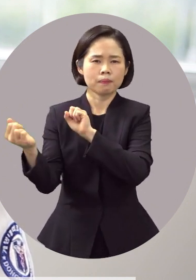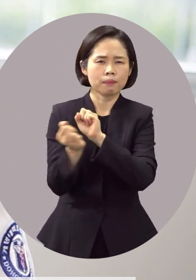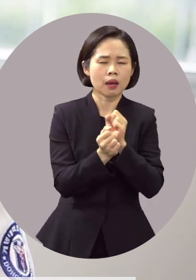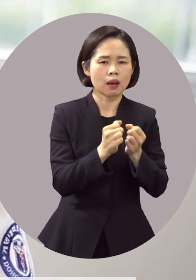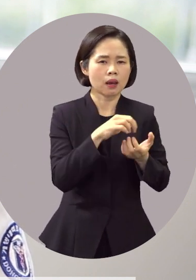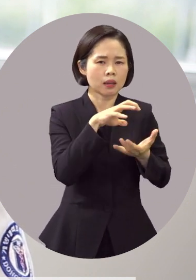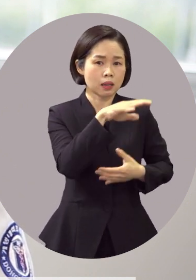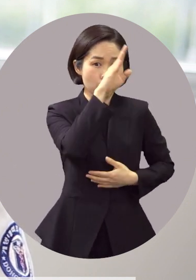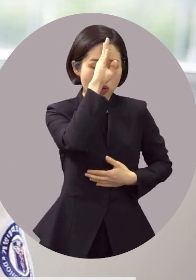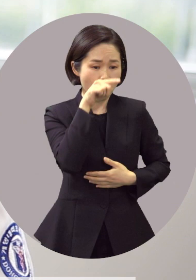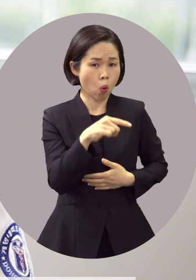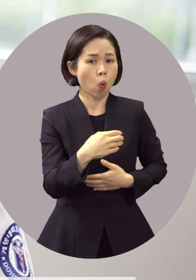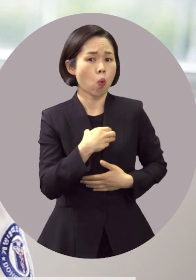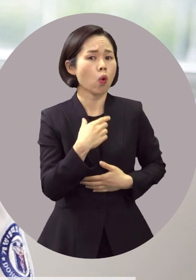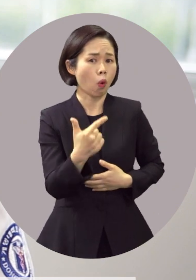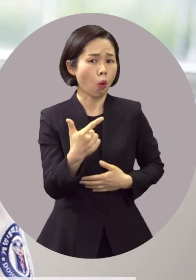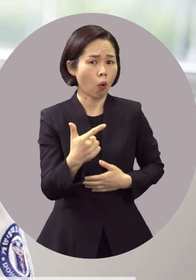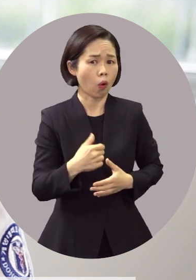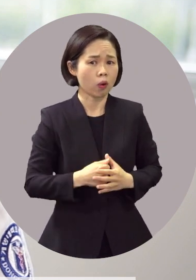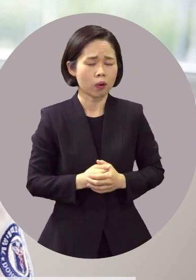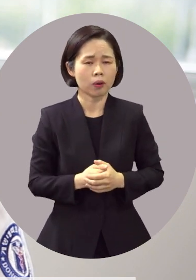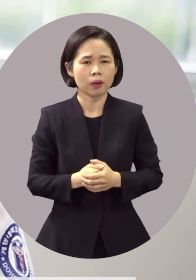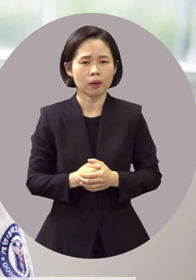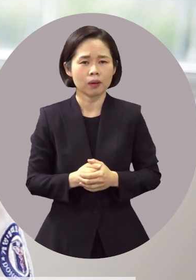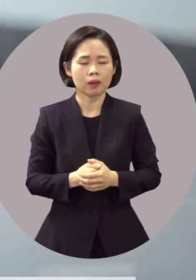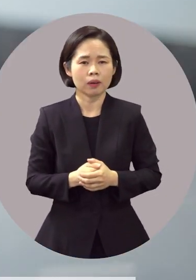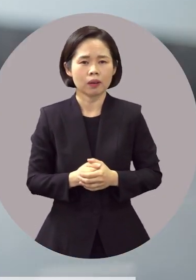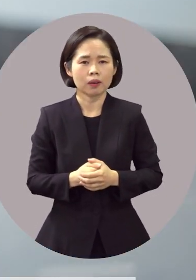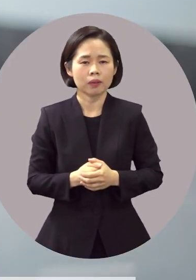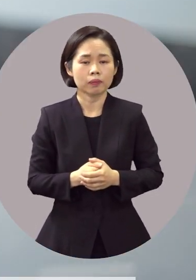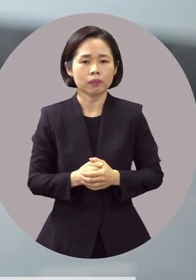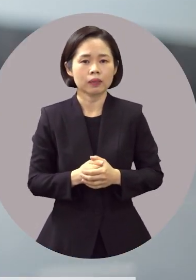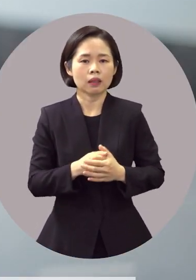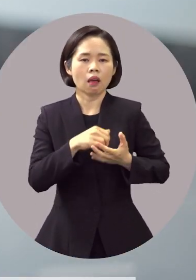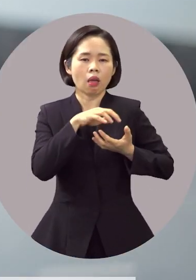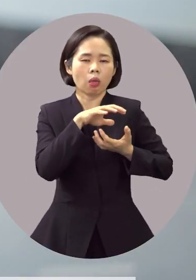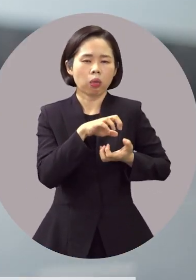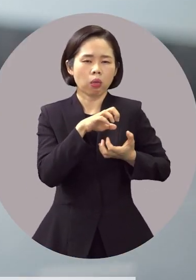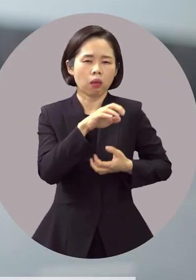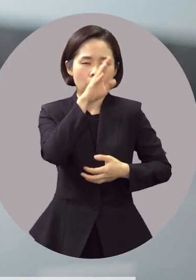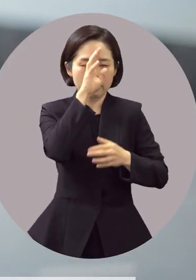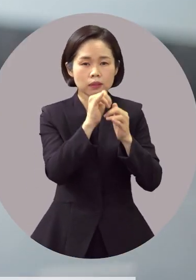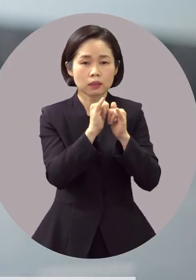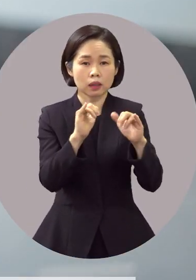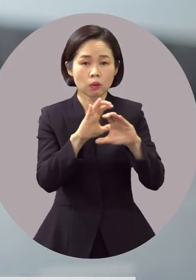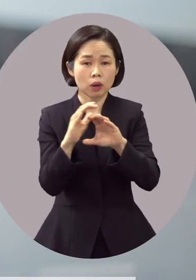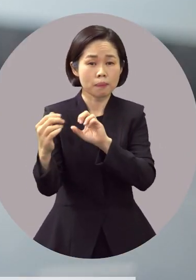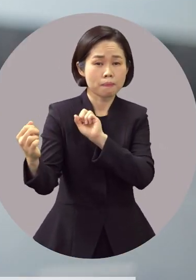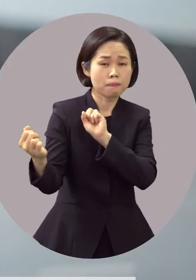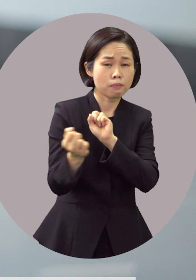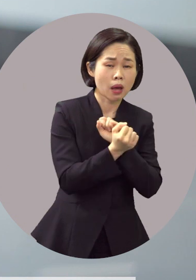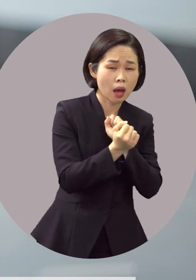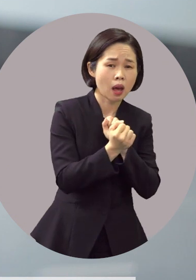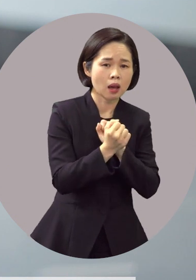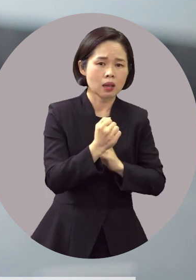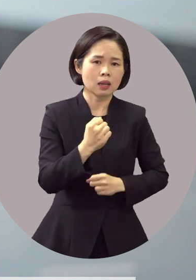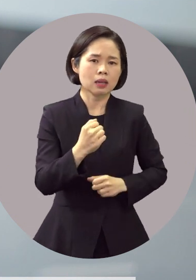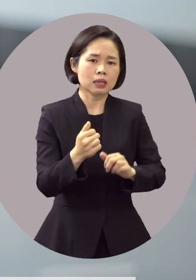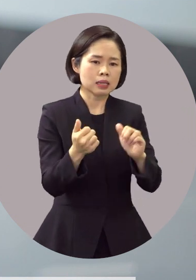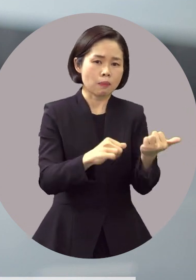감염으로 인한 심혈관계 합병증 위험이 더 크기 때문입니다. 일례로 심부전이 있는 환자가 코로나에